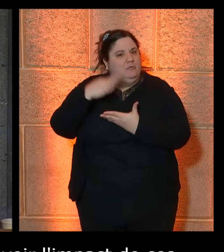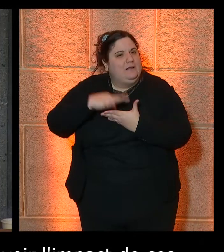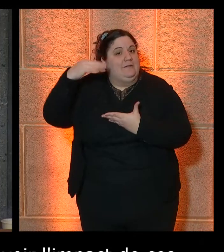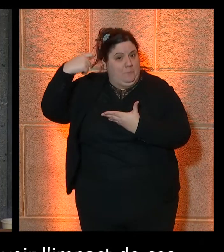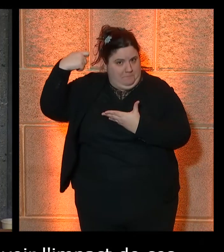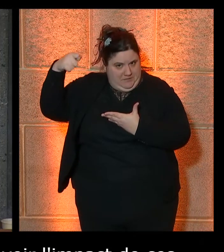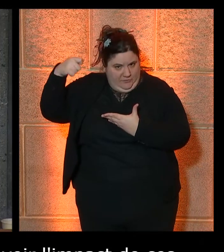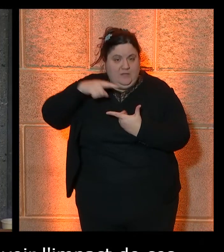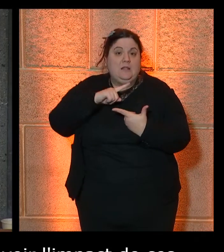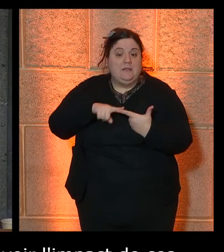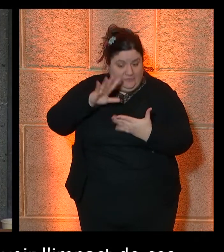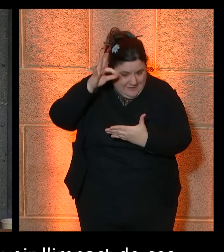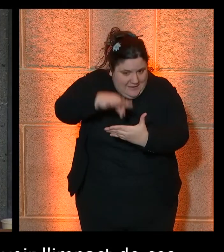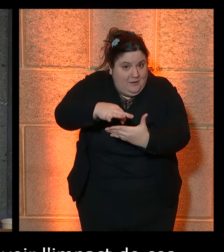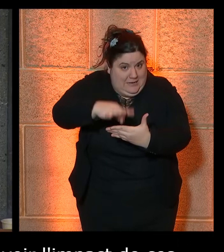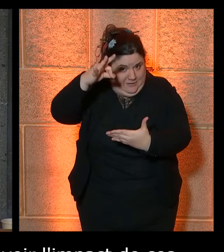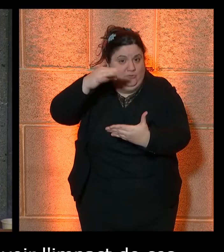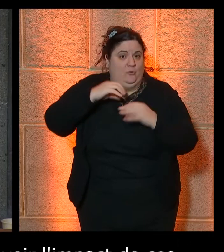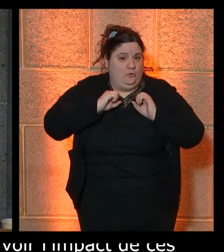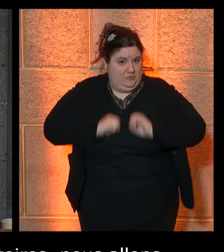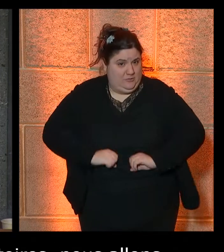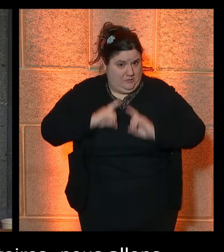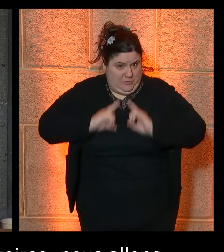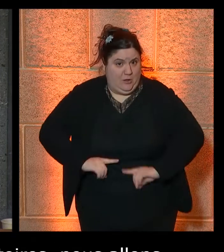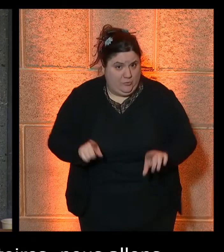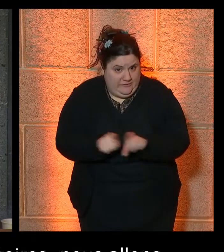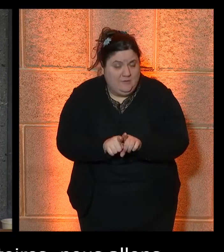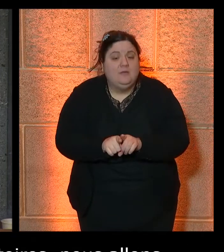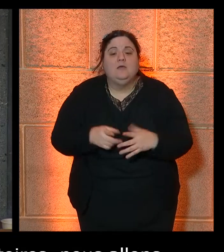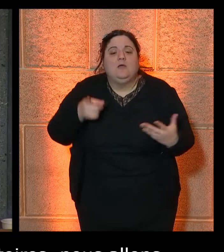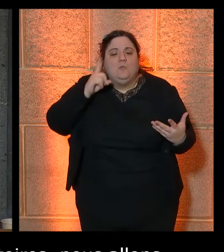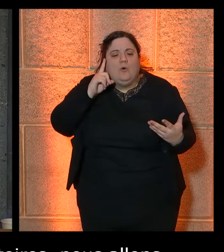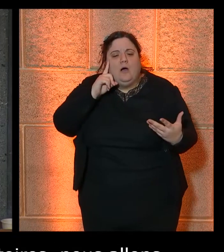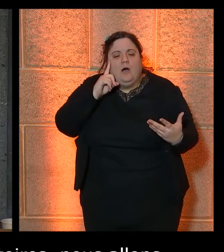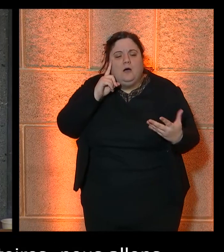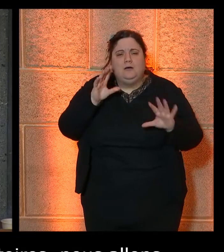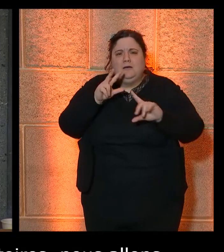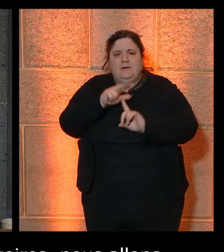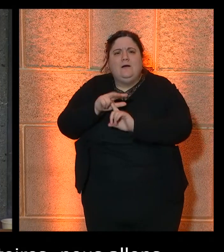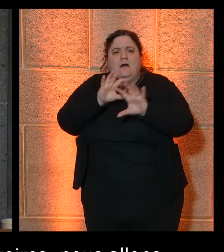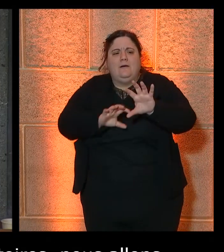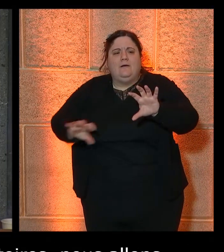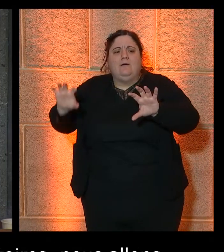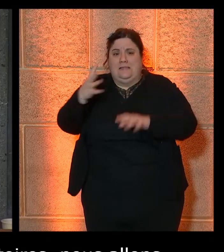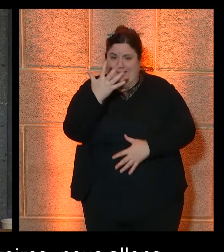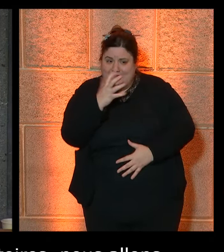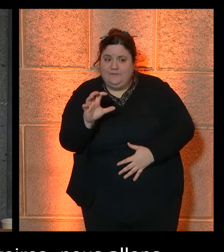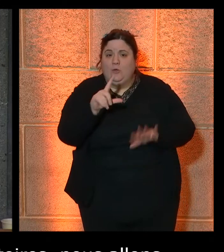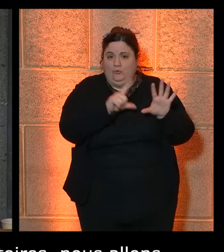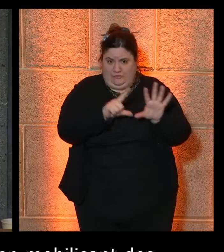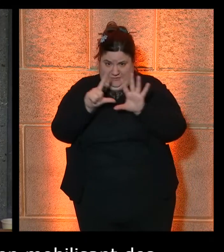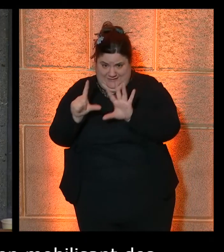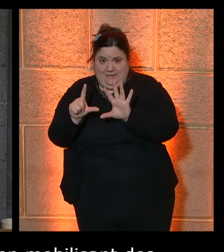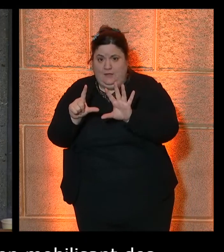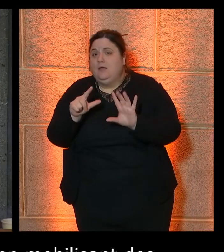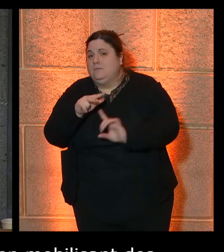que les élections législatives, ce sont 577 circonscriptions, avec parfois jusqu'à une dizaine de candidats, donc la tâche